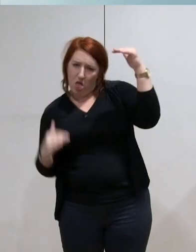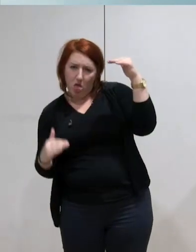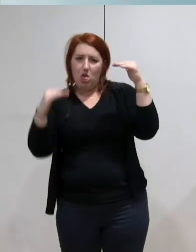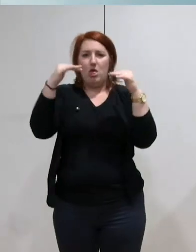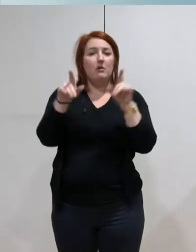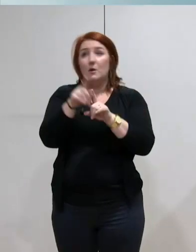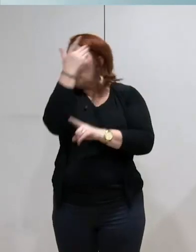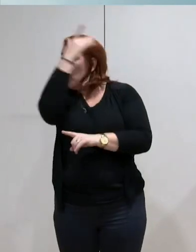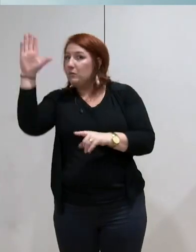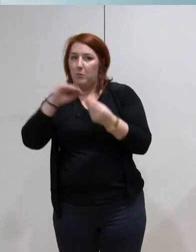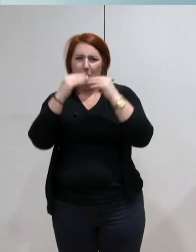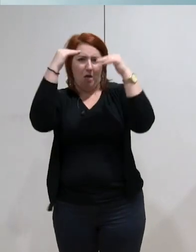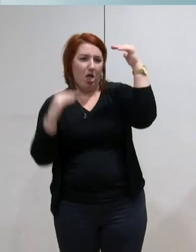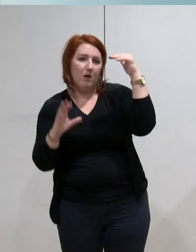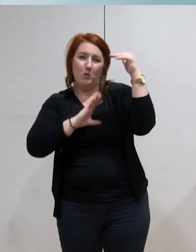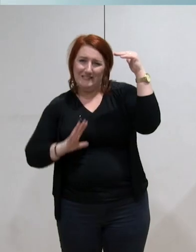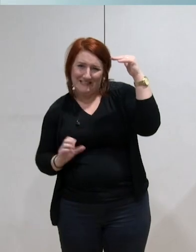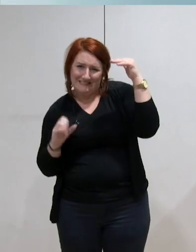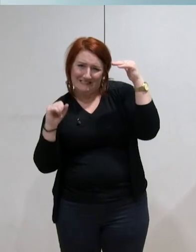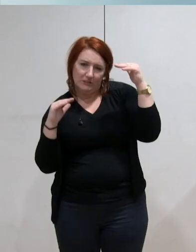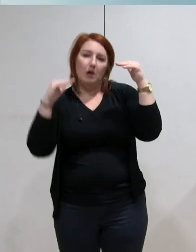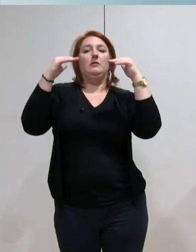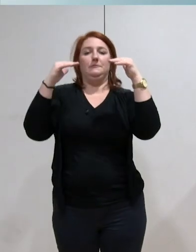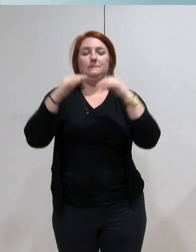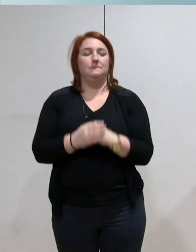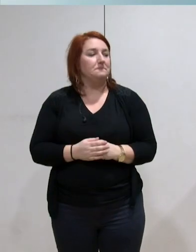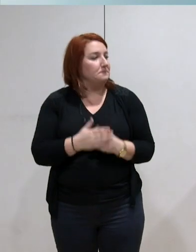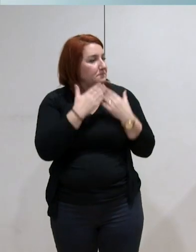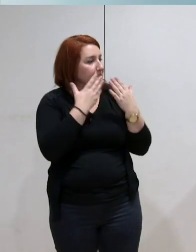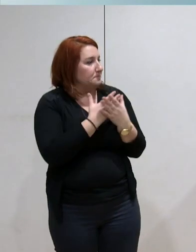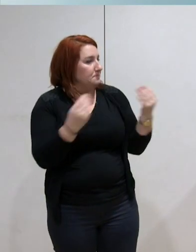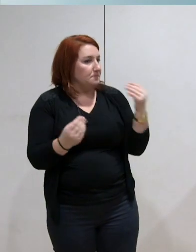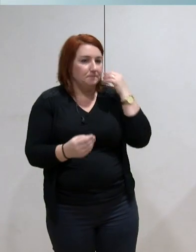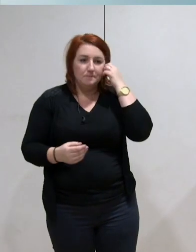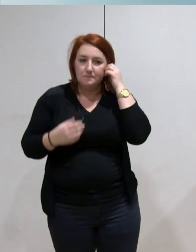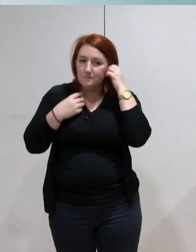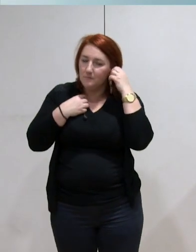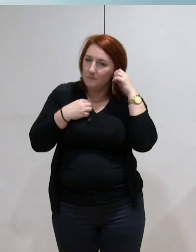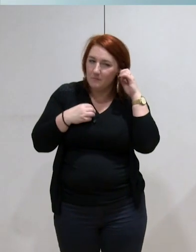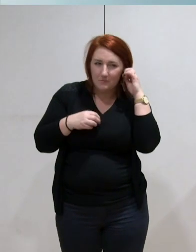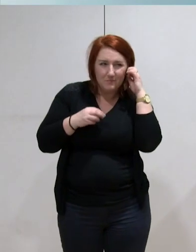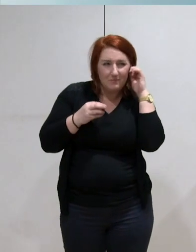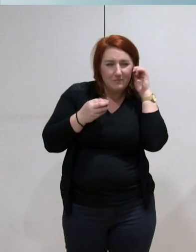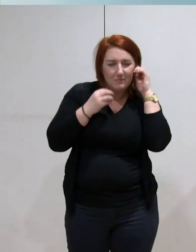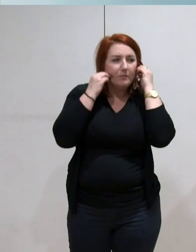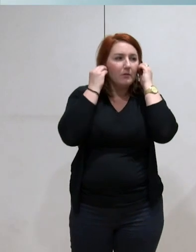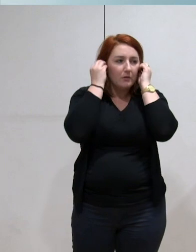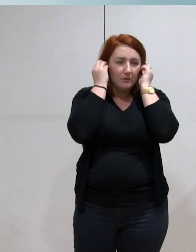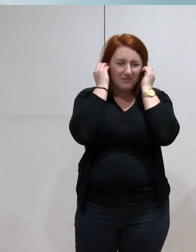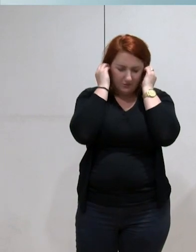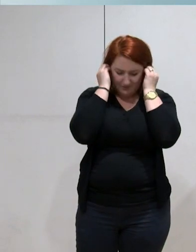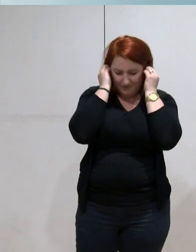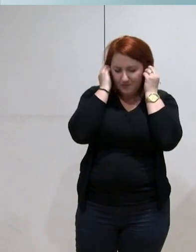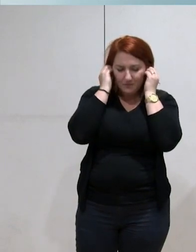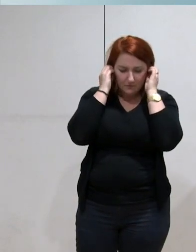fortes sur Grenoble merci beaucoup un point maintenant sur la ville citoyenne